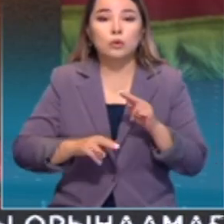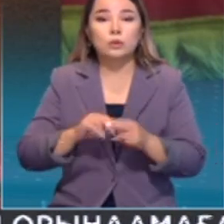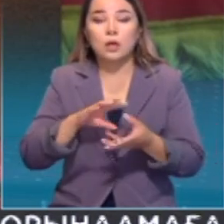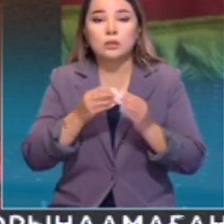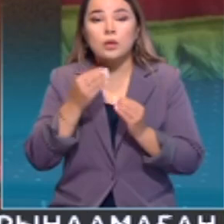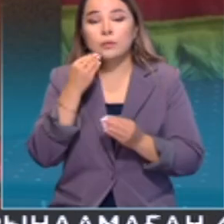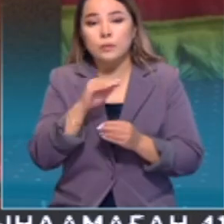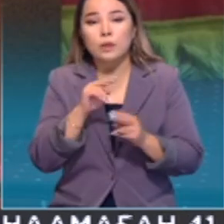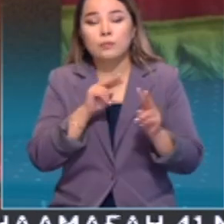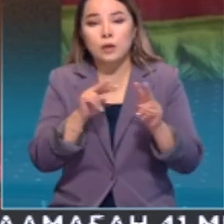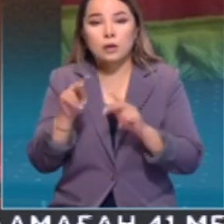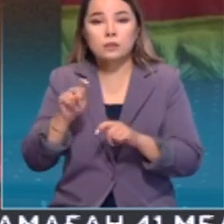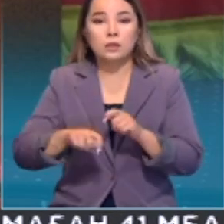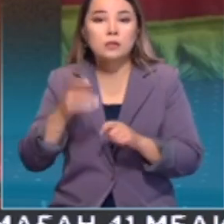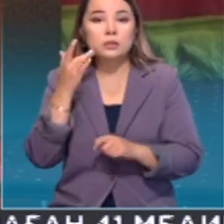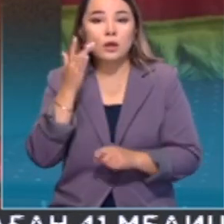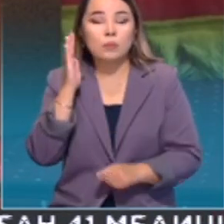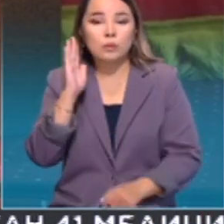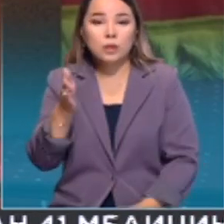сапасын үнемі бақылауда.